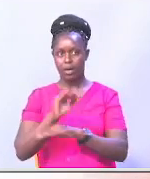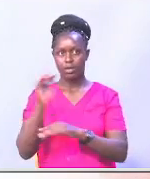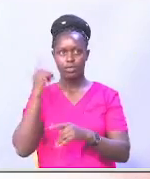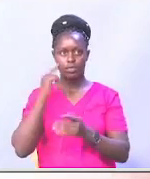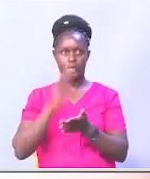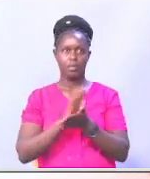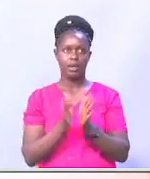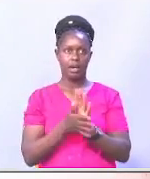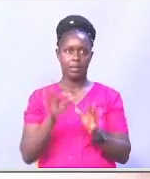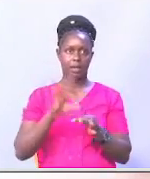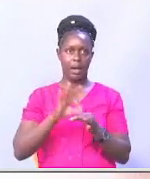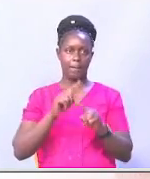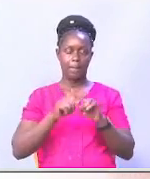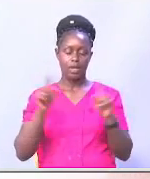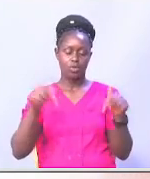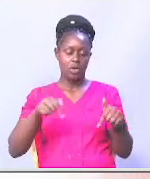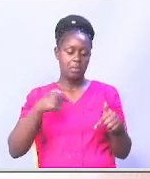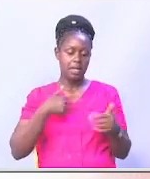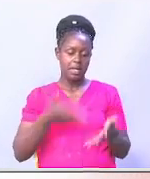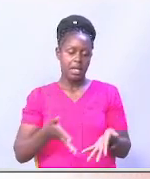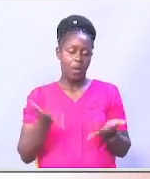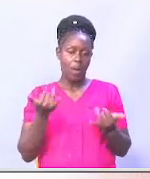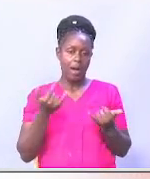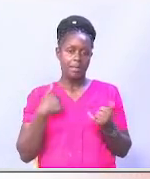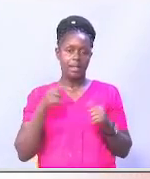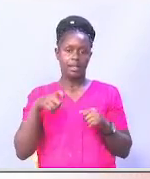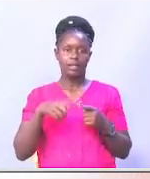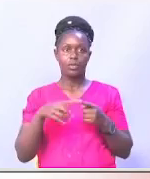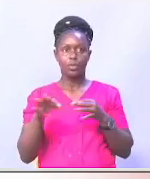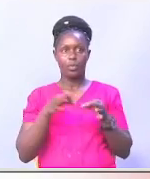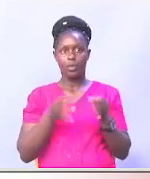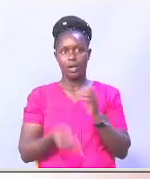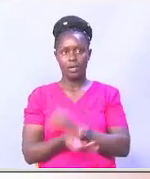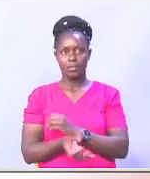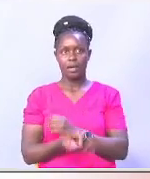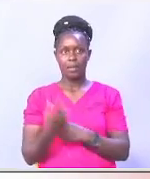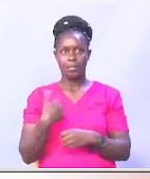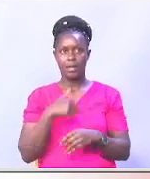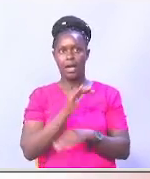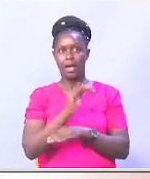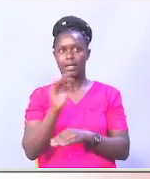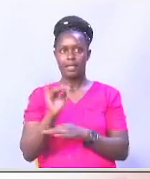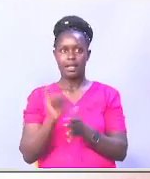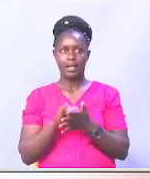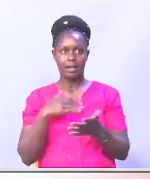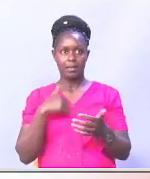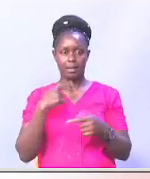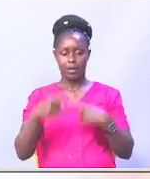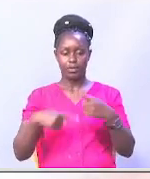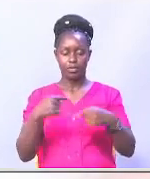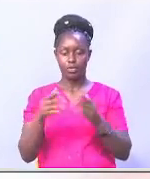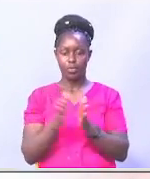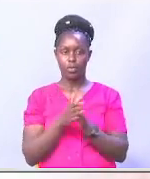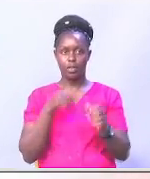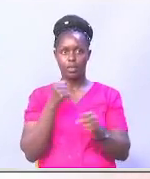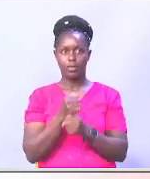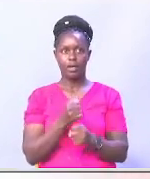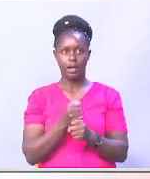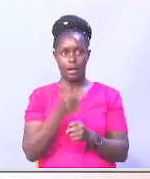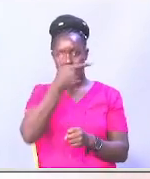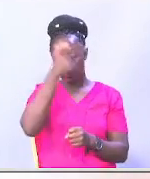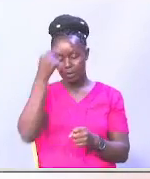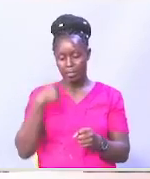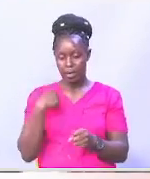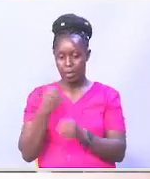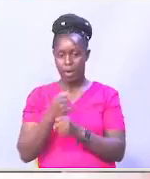Lakini manake niko hapa leo, nikueleze. Na tafadhali, mami, mimi naomba, niendelee na kazi. Nafanya kazi nzuri